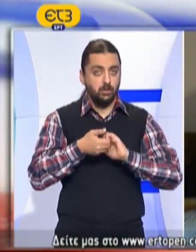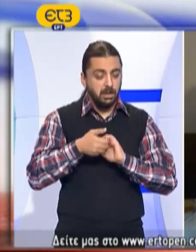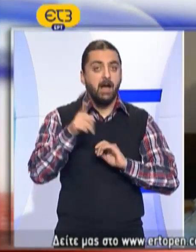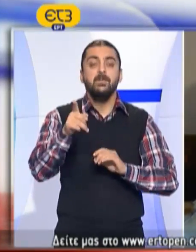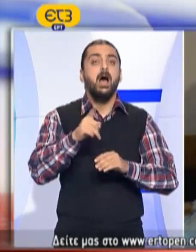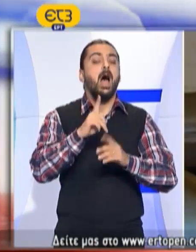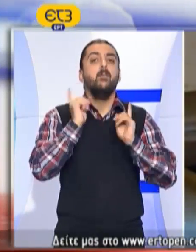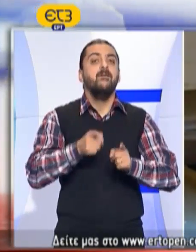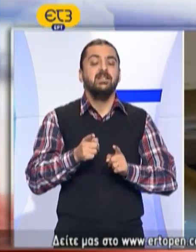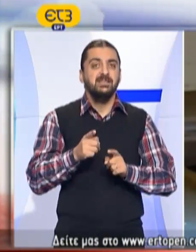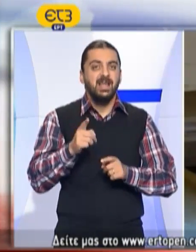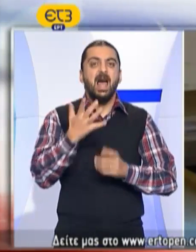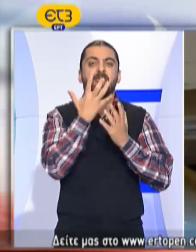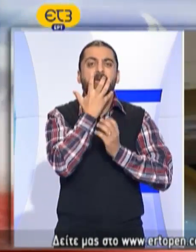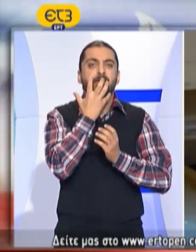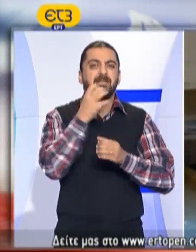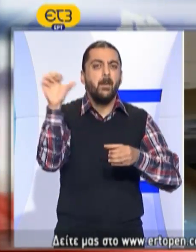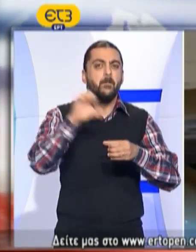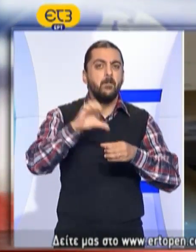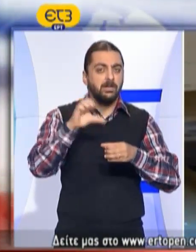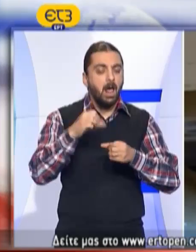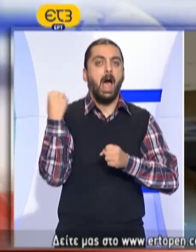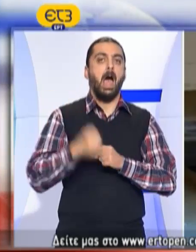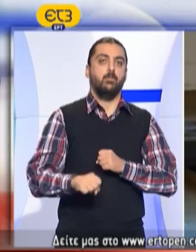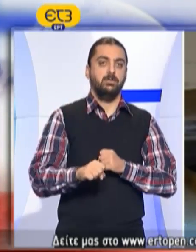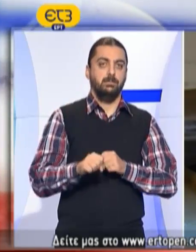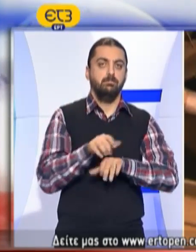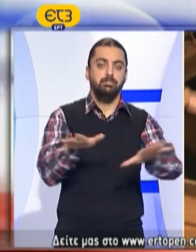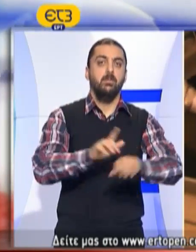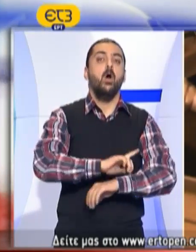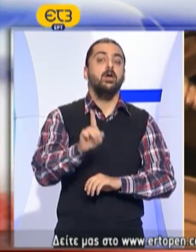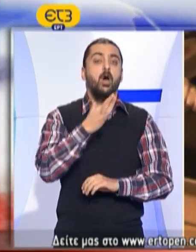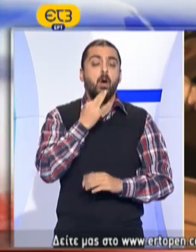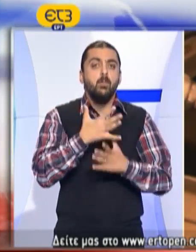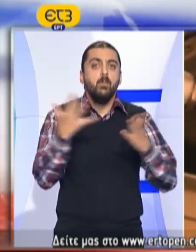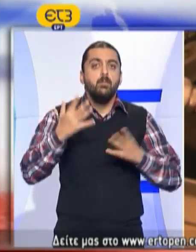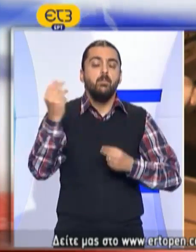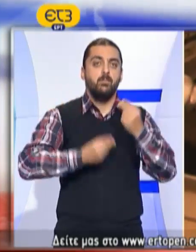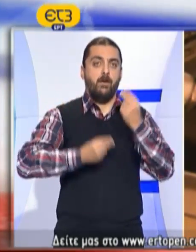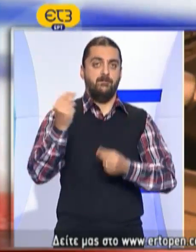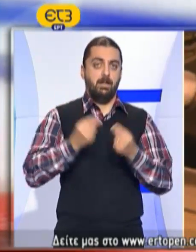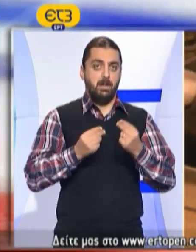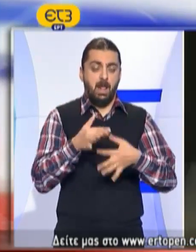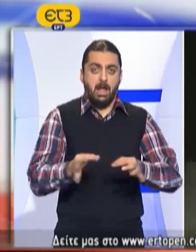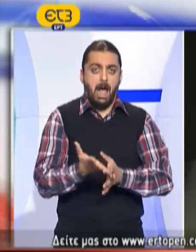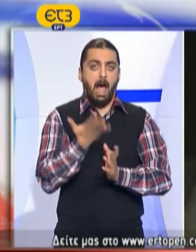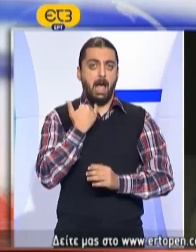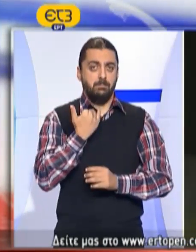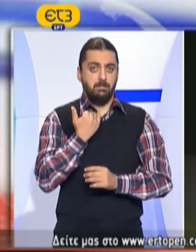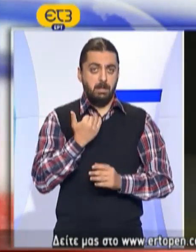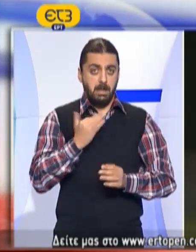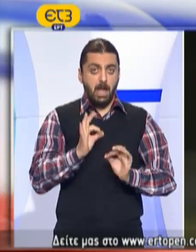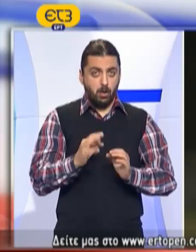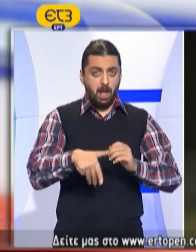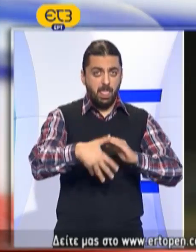τη διάθεση πετρελαίου θέρμανσης λόγω των σοβαρών προβλημάτων που, όπως αναφέρουν, παραμένουν άλυτα λίγες ημέρες πριν την έναρξη, δηλαδή στις